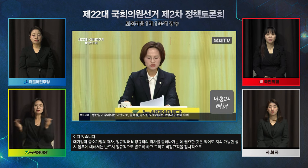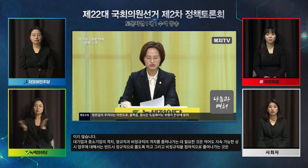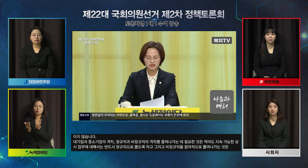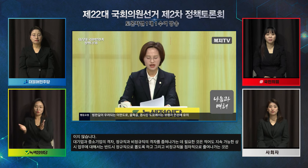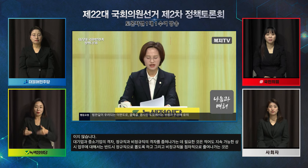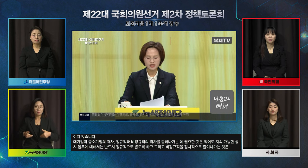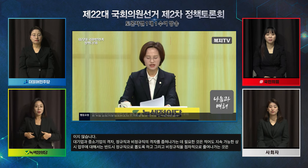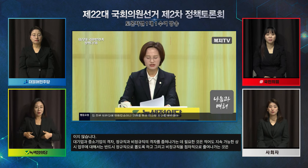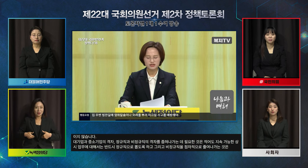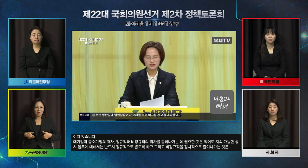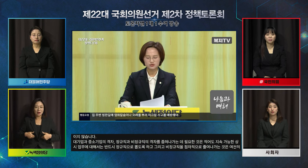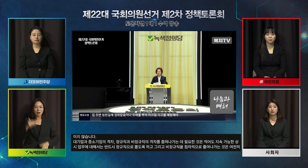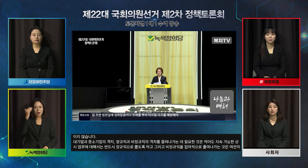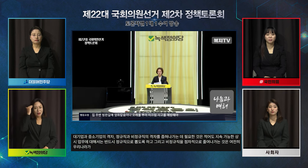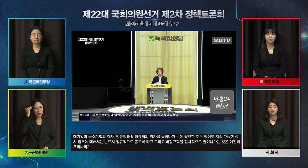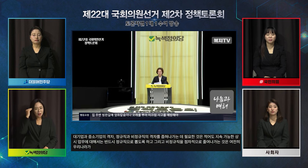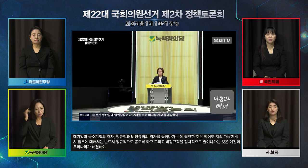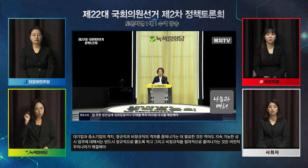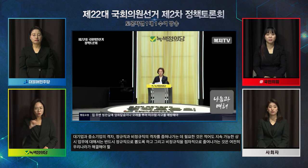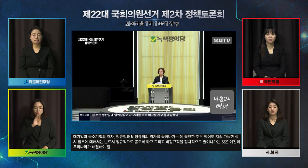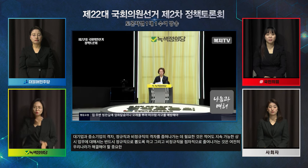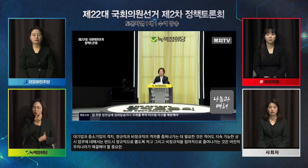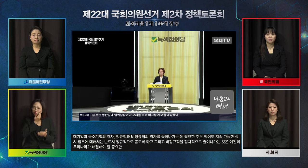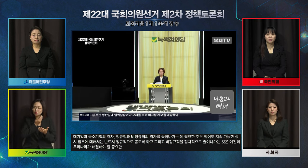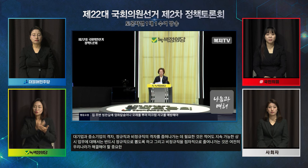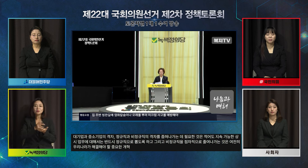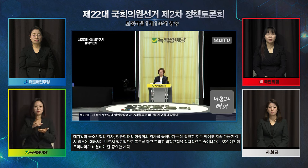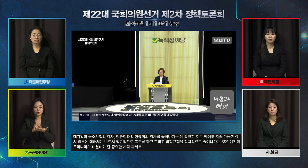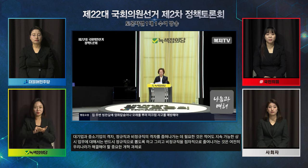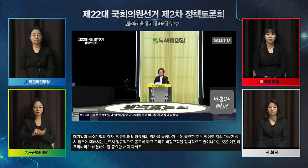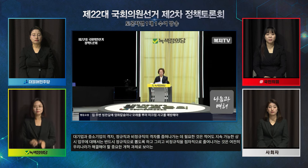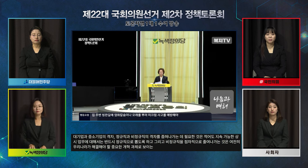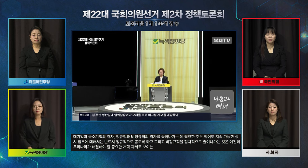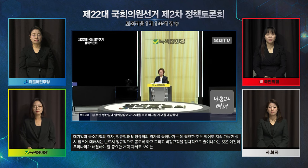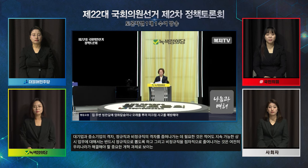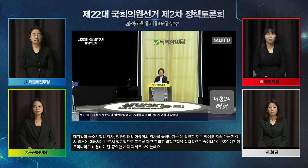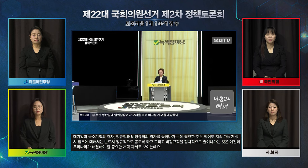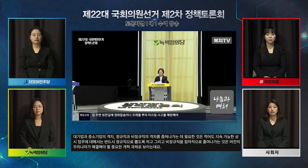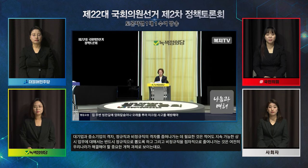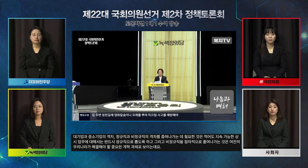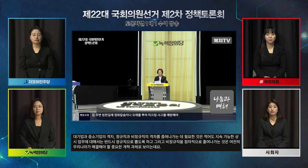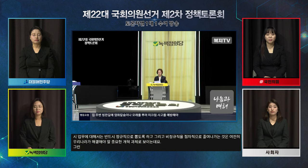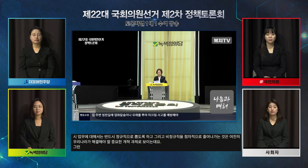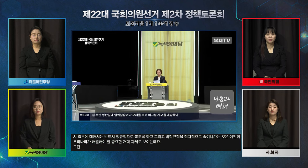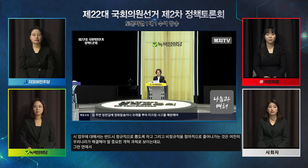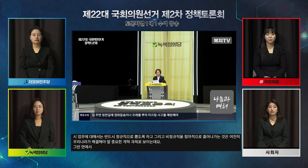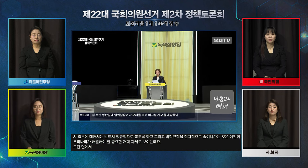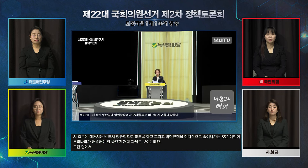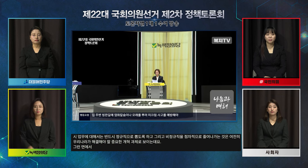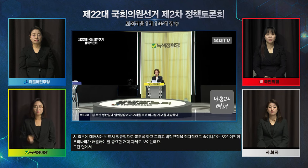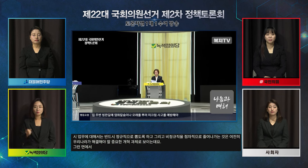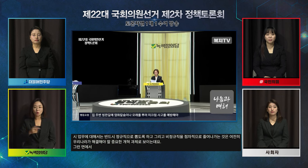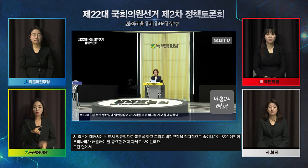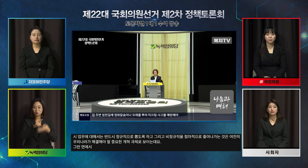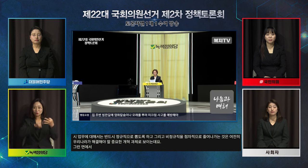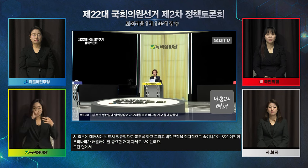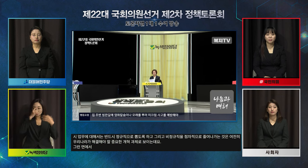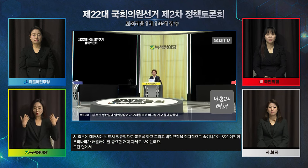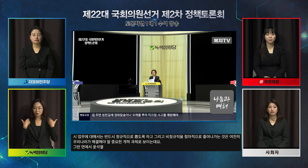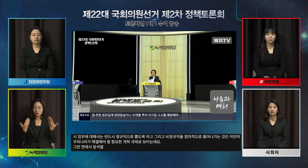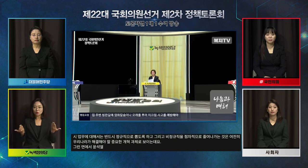여전히 우리나라가 해결해야 될 중요한 개혁과제로 보이는데요. 그런 면에서 윤석열 정부의